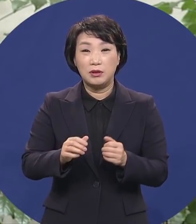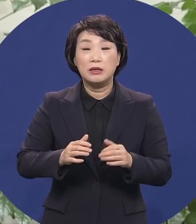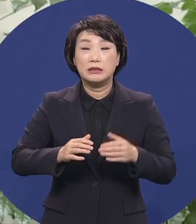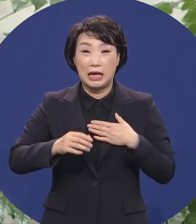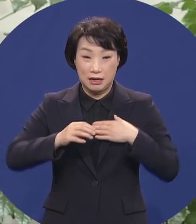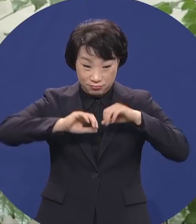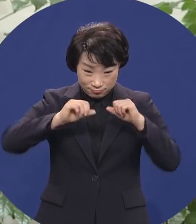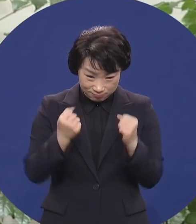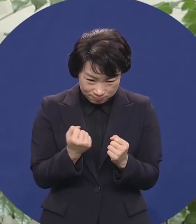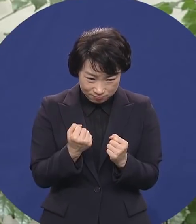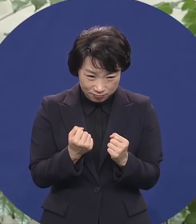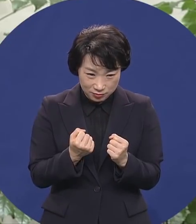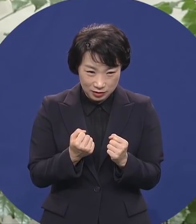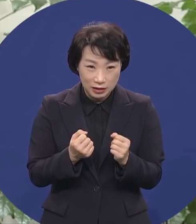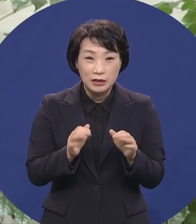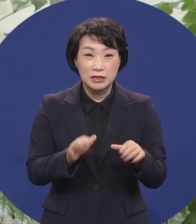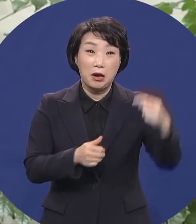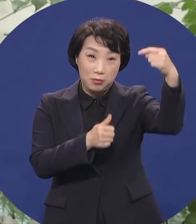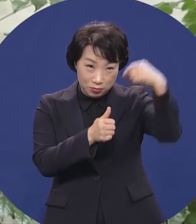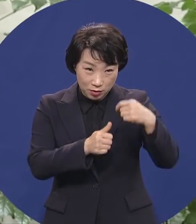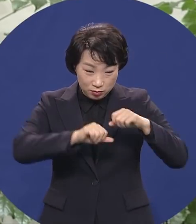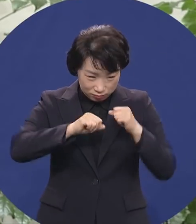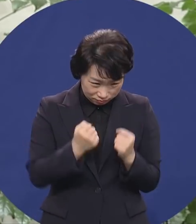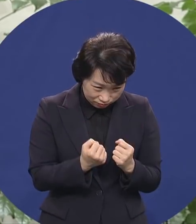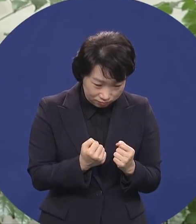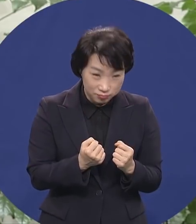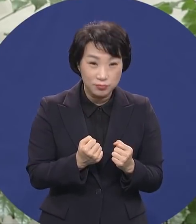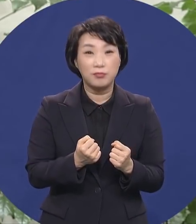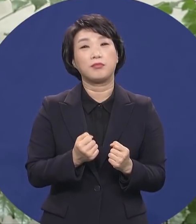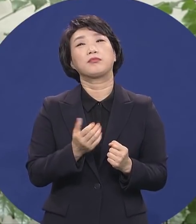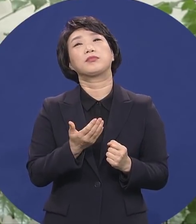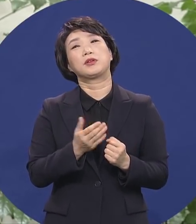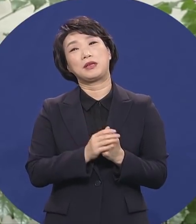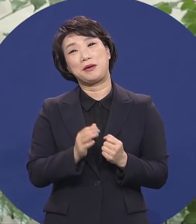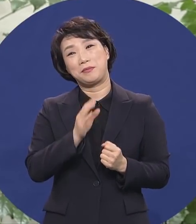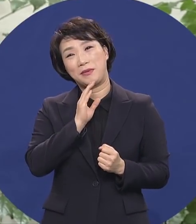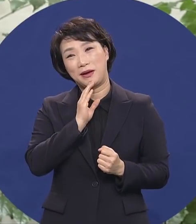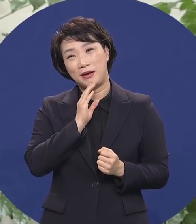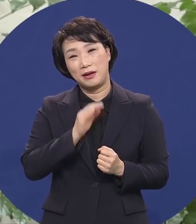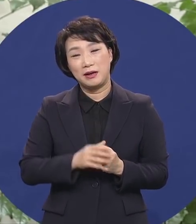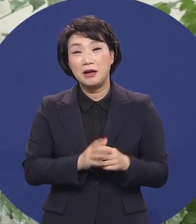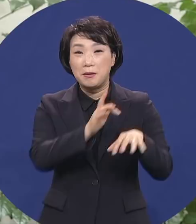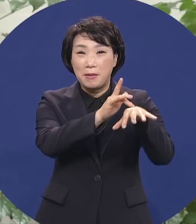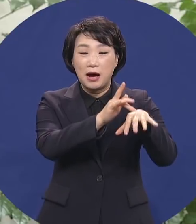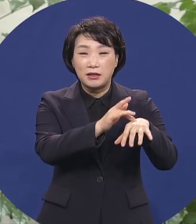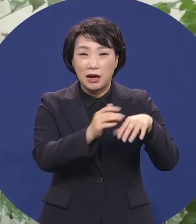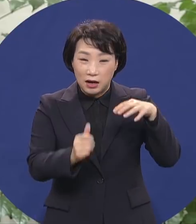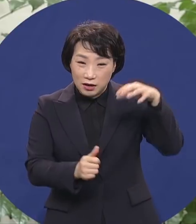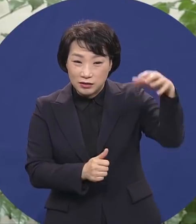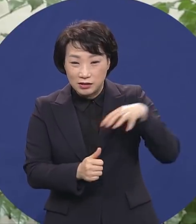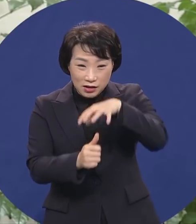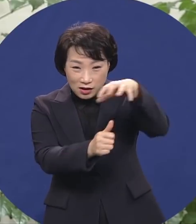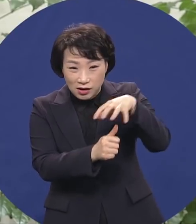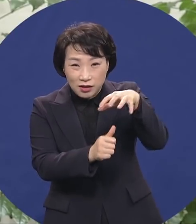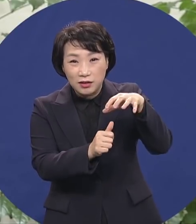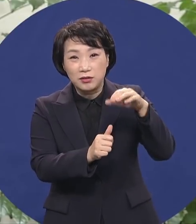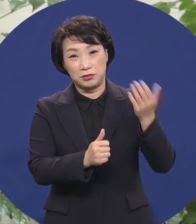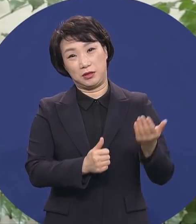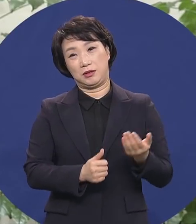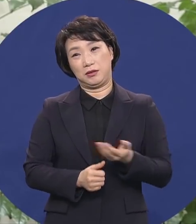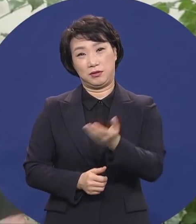굴복해서 앞으로 내 명령을 받는 자가 되라 그 말이요. 마귀 수하에 들어오라 그